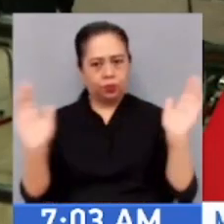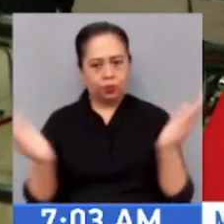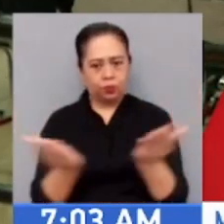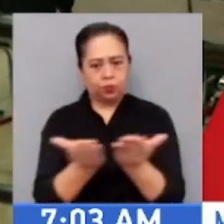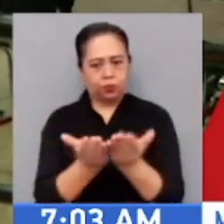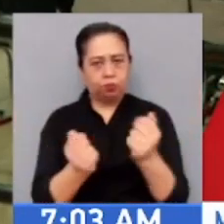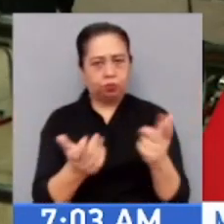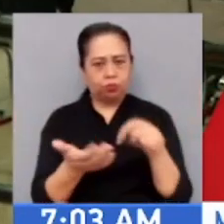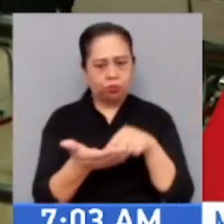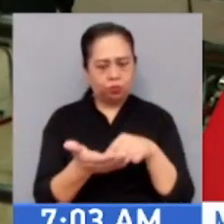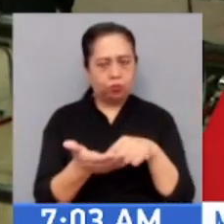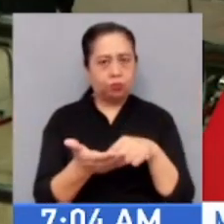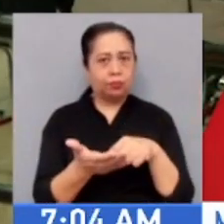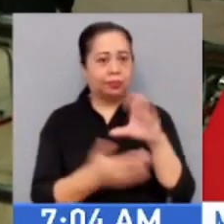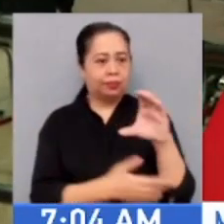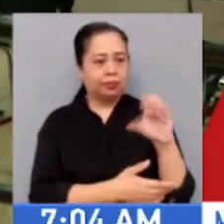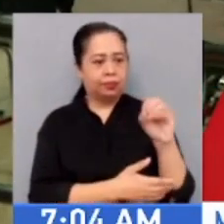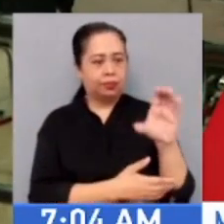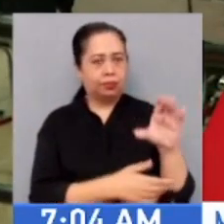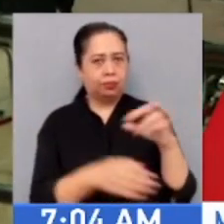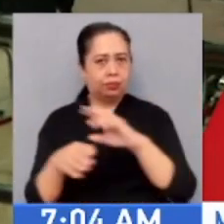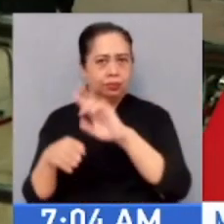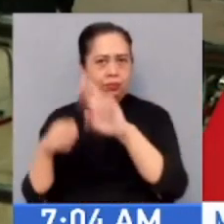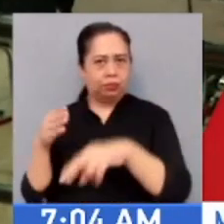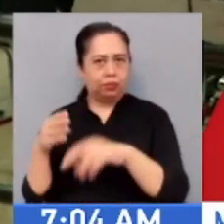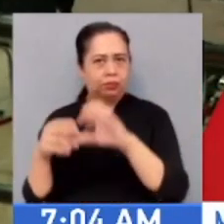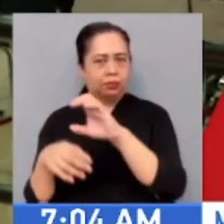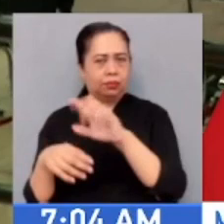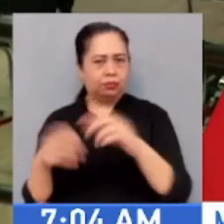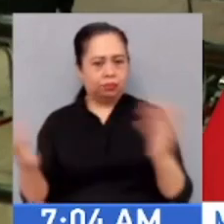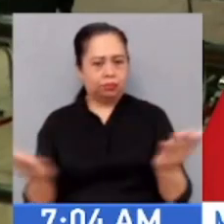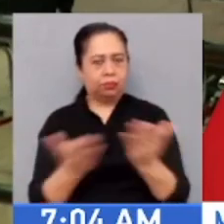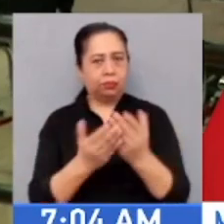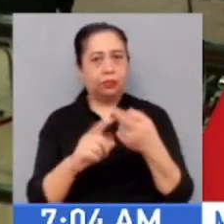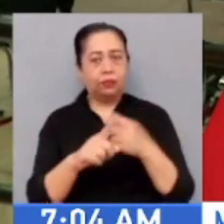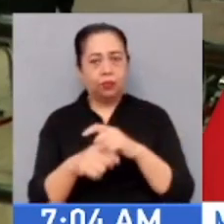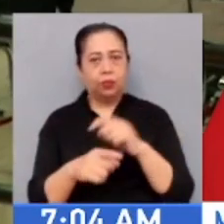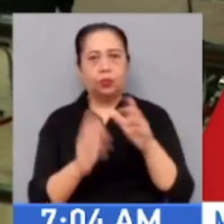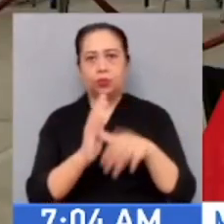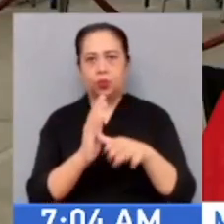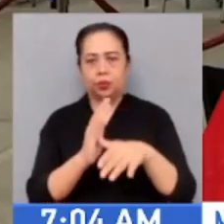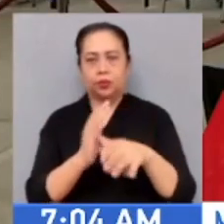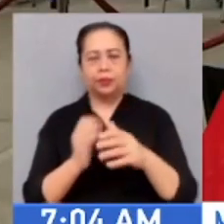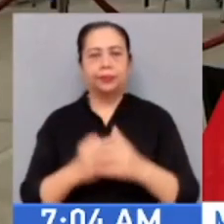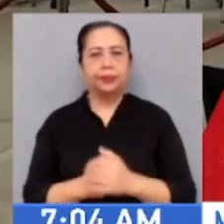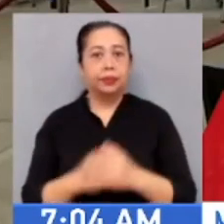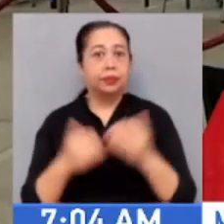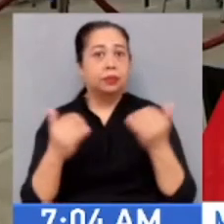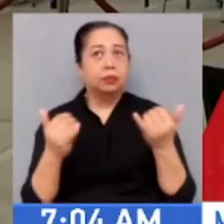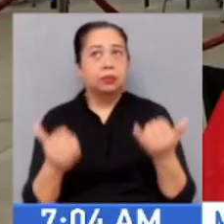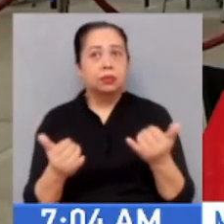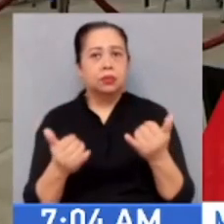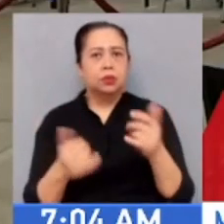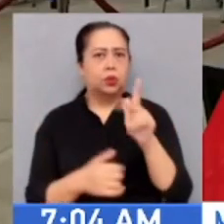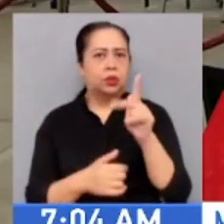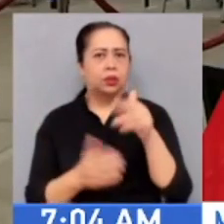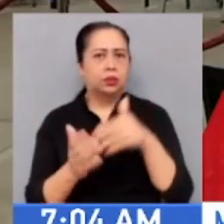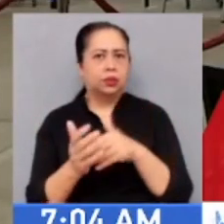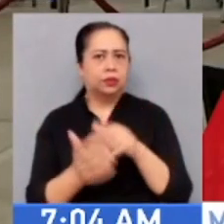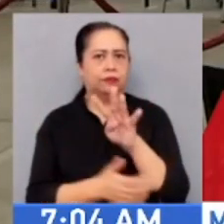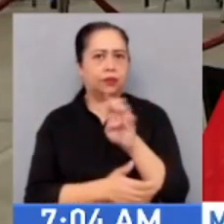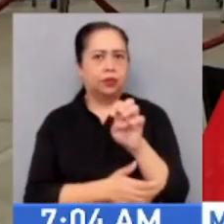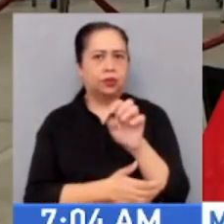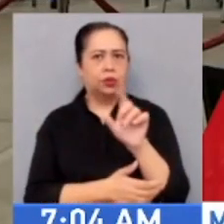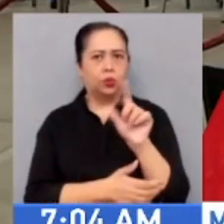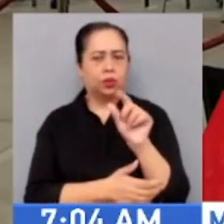returns at dun sa numerong natatanggap sa COMELEC Transparency Server. So ngayon, nasa 23,420 election returns